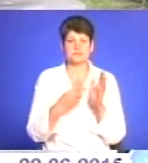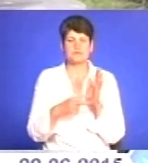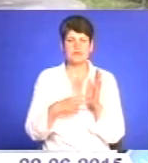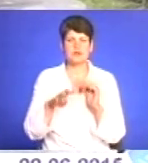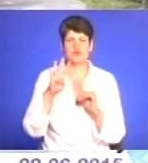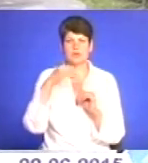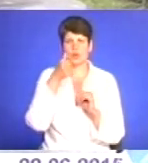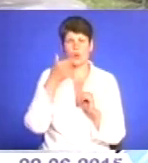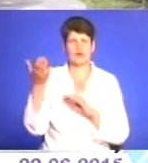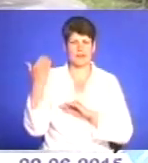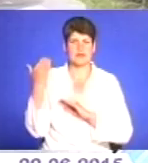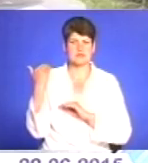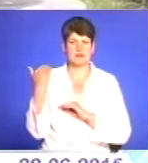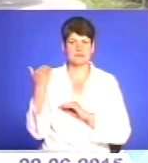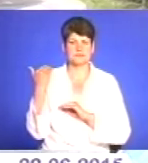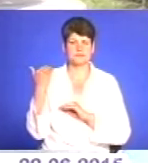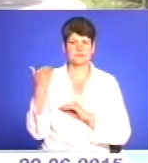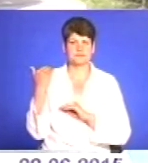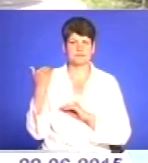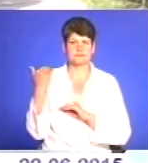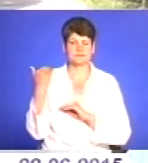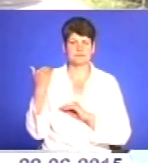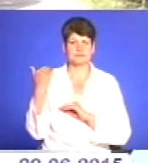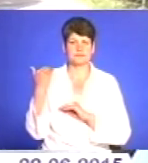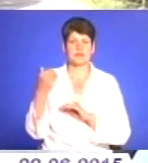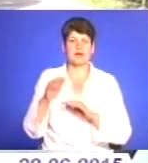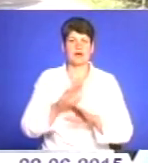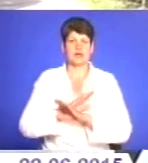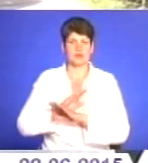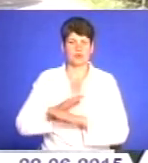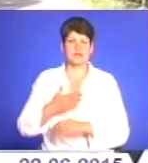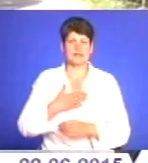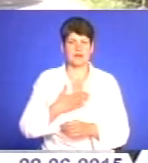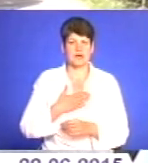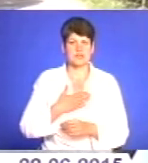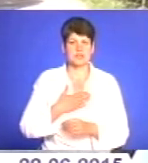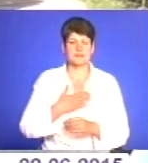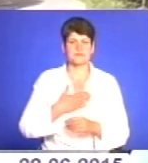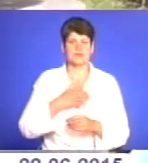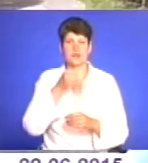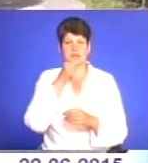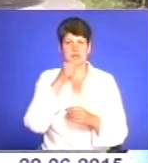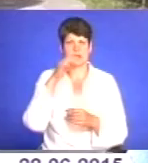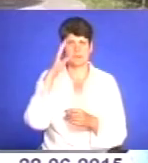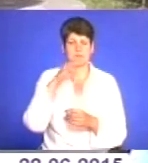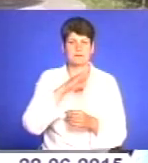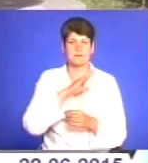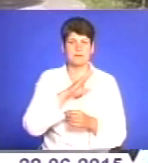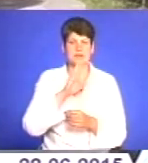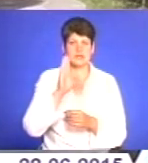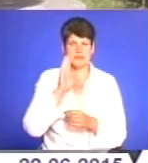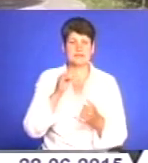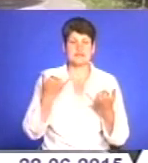74 роки назад гинули наші діди, батьки, так і